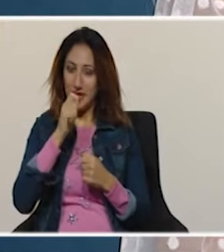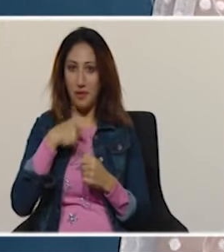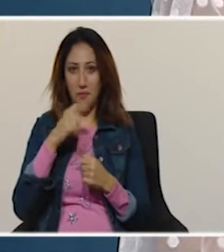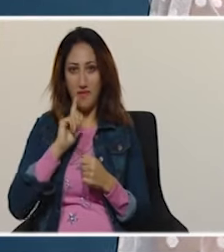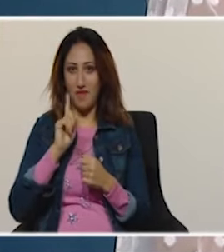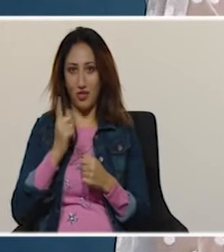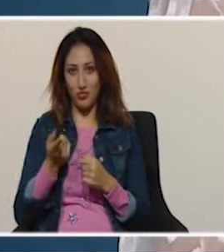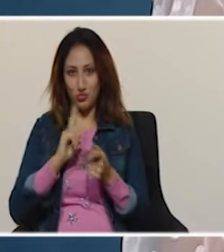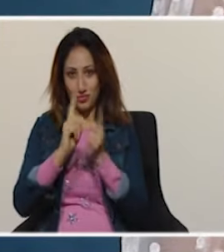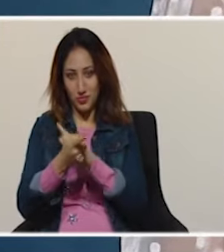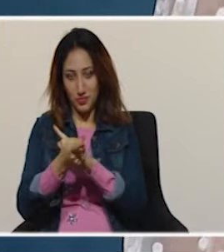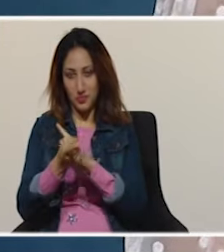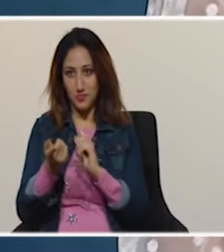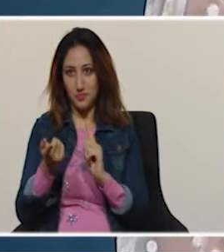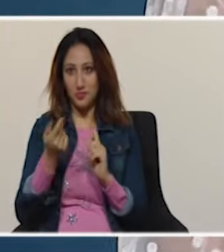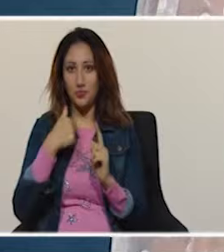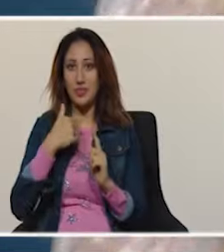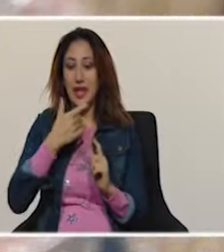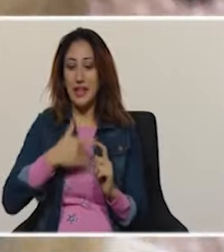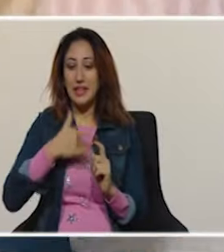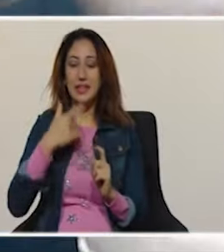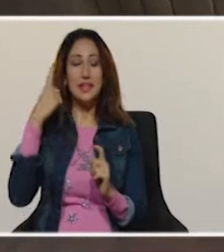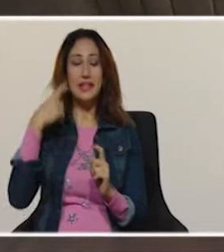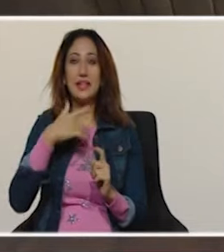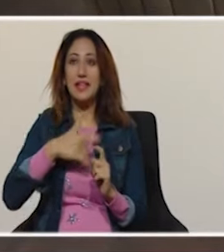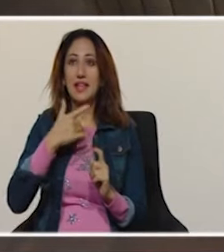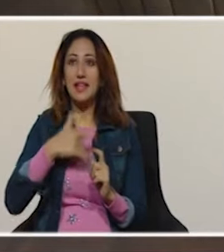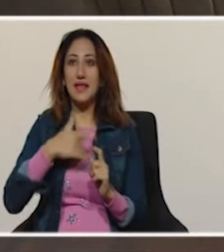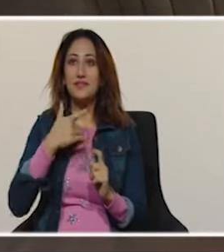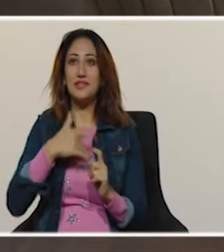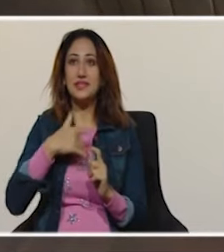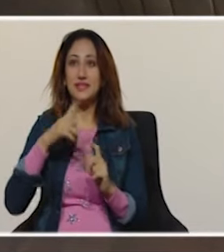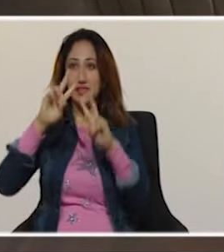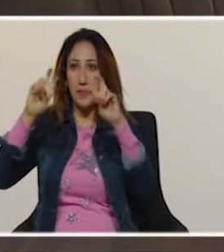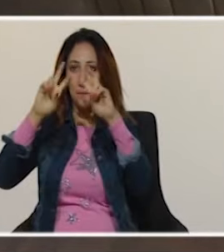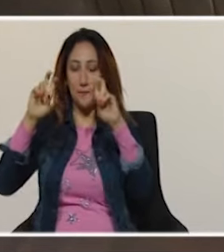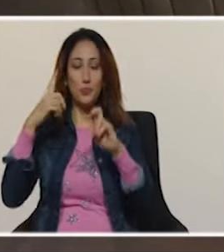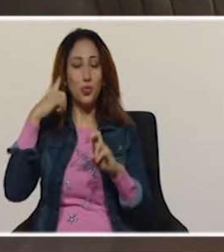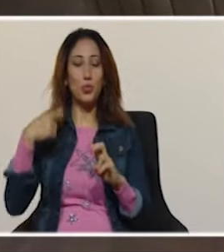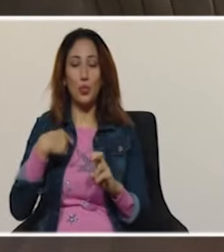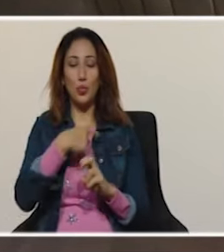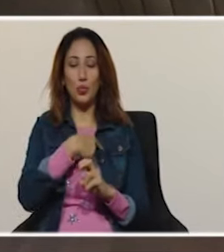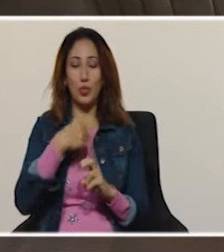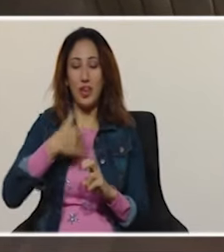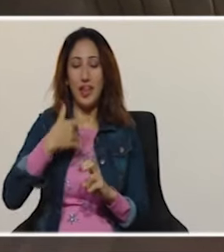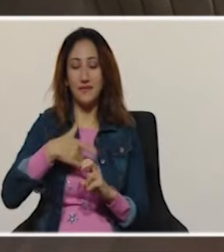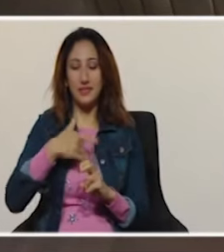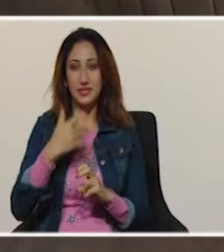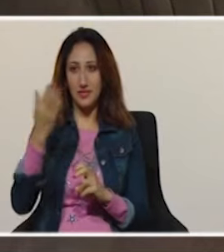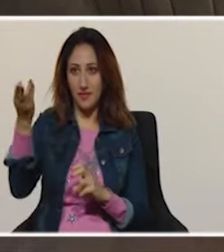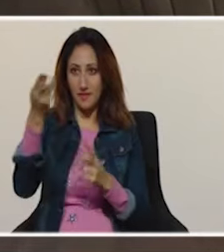مش إعلامية، انا دكتوره نفسيه. حضرتك منك شايف سعه الكهرباء هيدي ولا سعه الرمل؟ تفضل لو